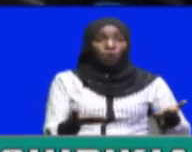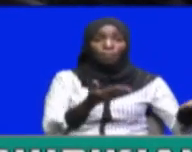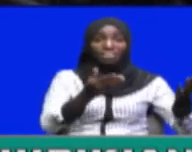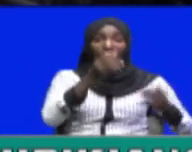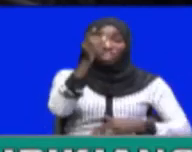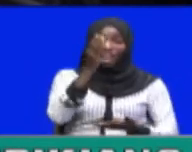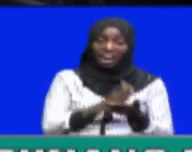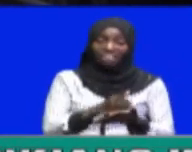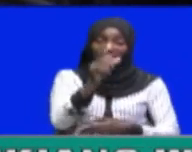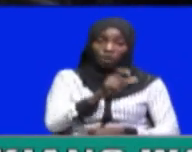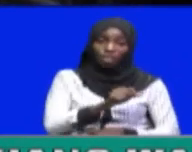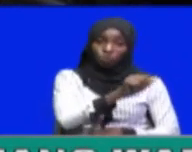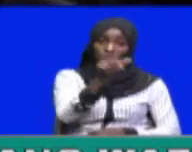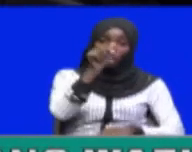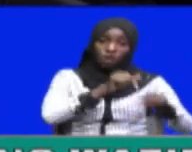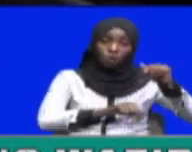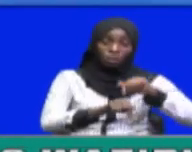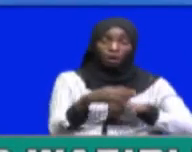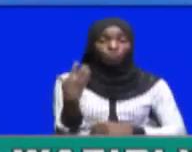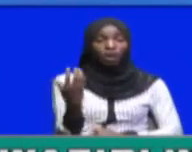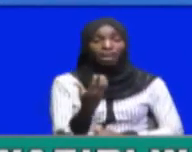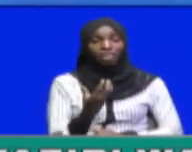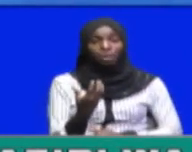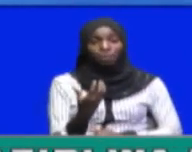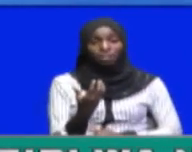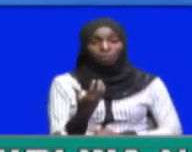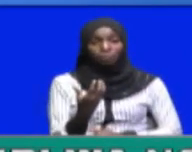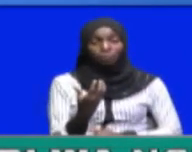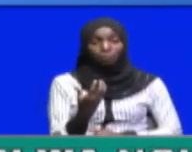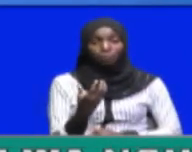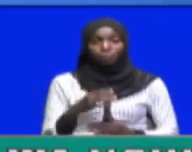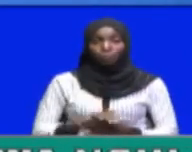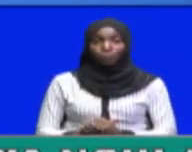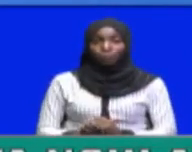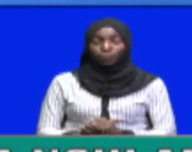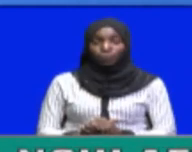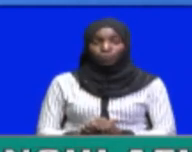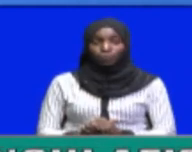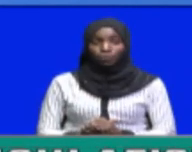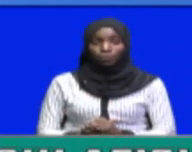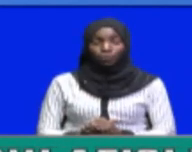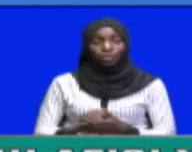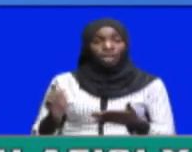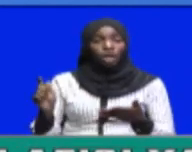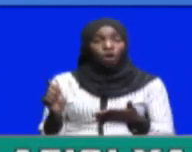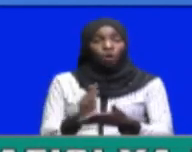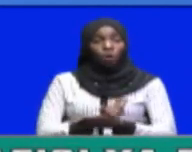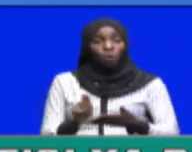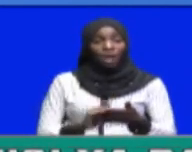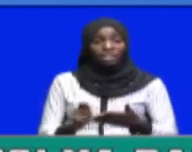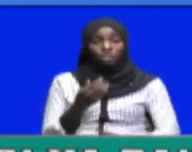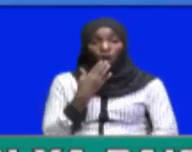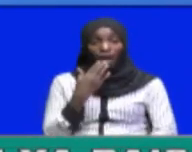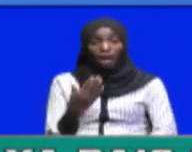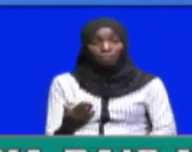jamii. Nikiripoti ni Hamisu Ali, ZBC. Tukielekea tena Pemba, waandishi wa habari kisiwani